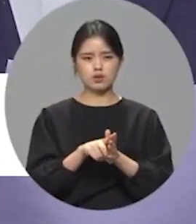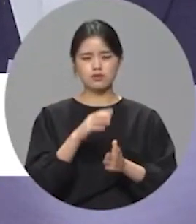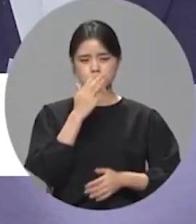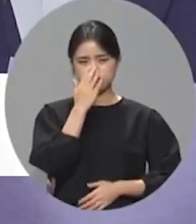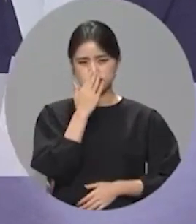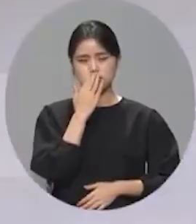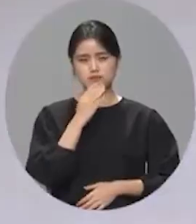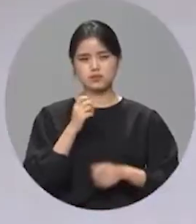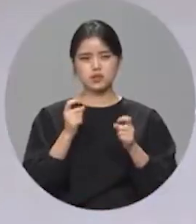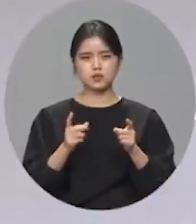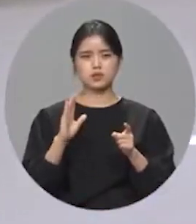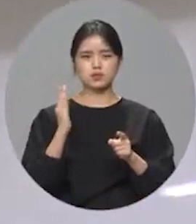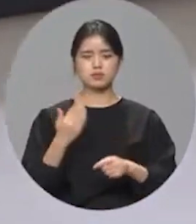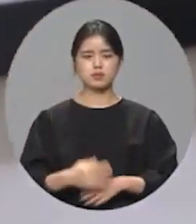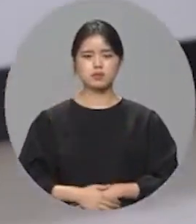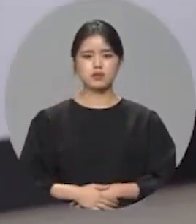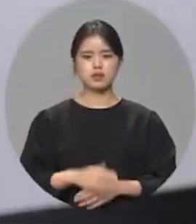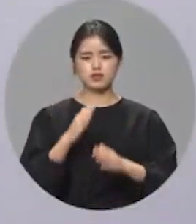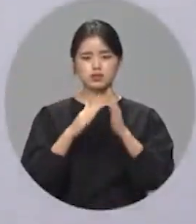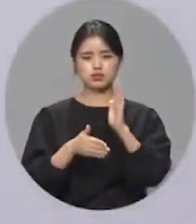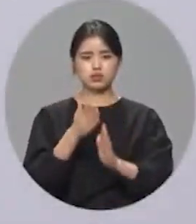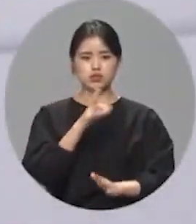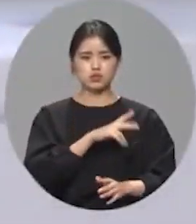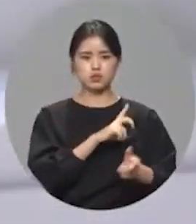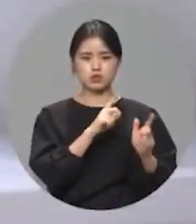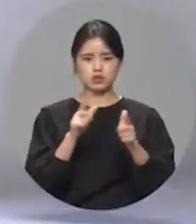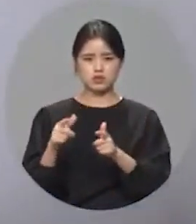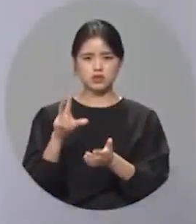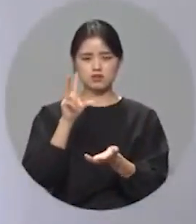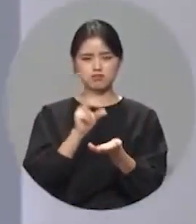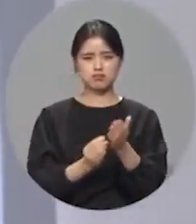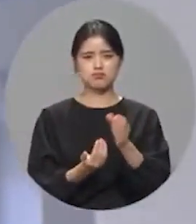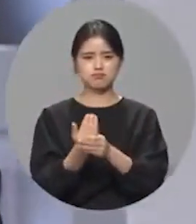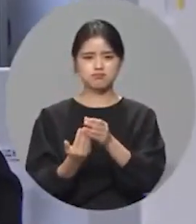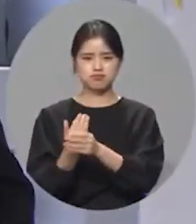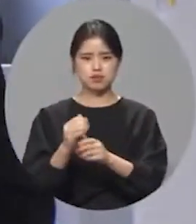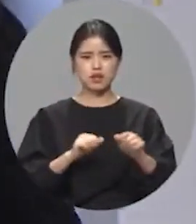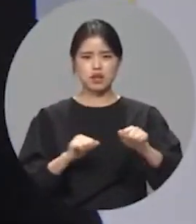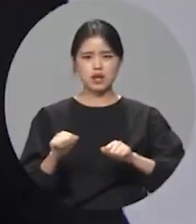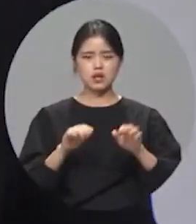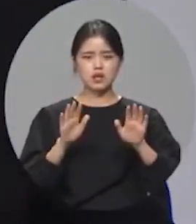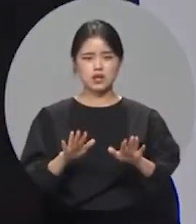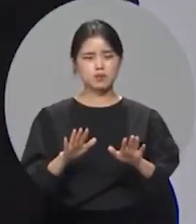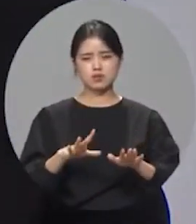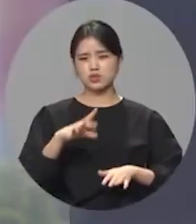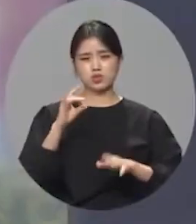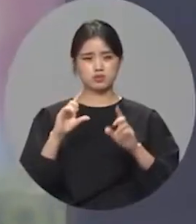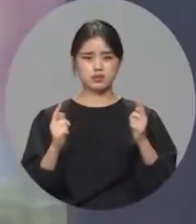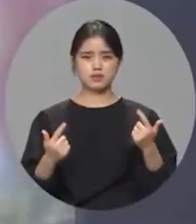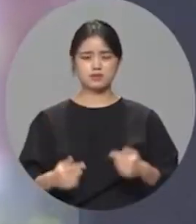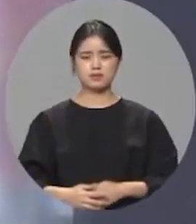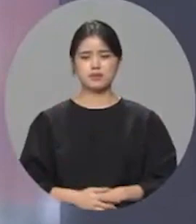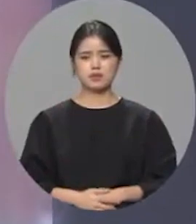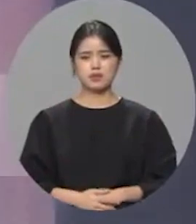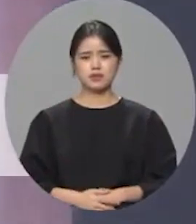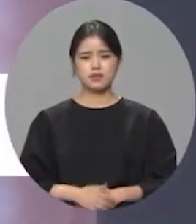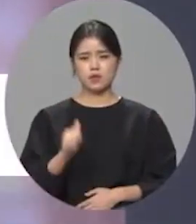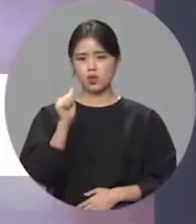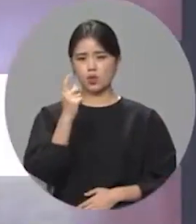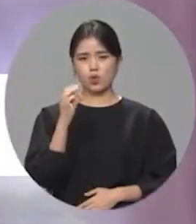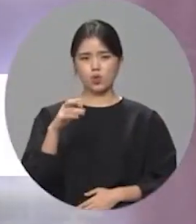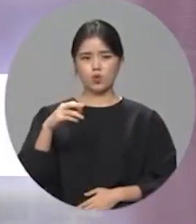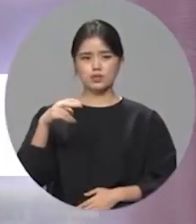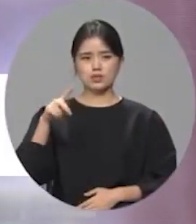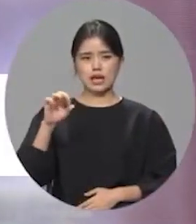합니다 전주시 의원들의 일탈과 비위 행위 물론 이번이 처음이 아닙니다 송 상 준